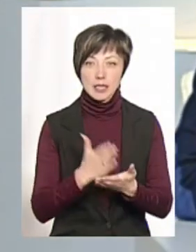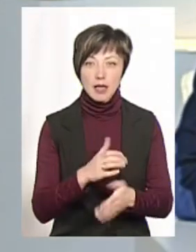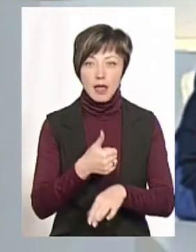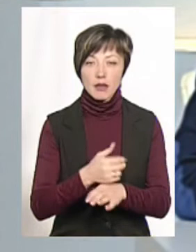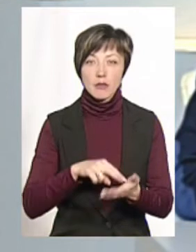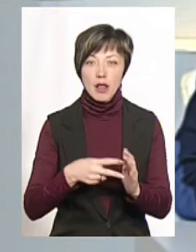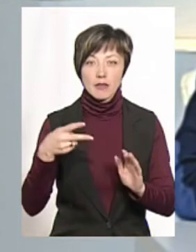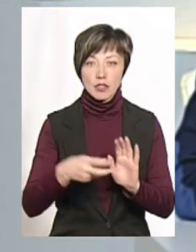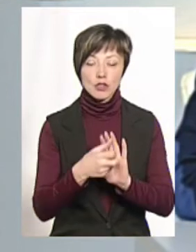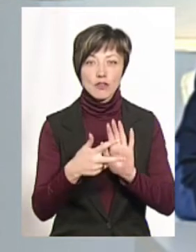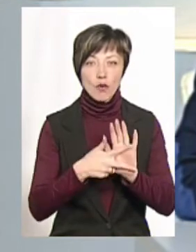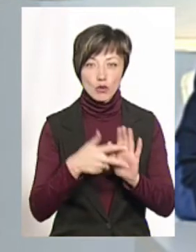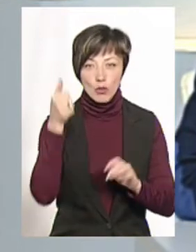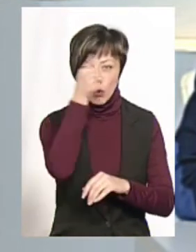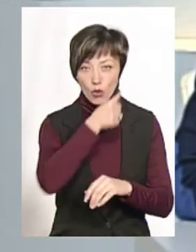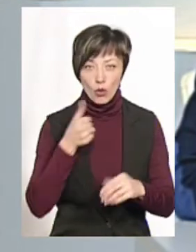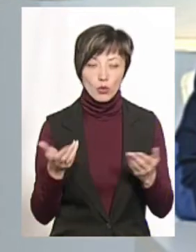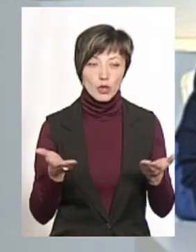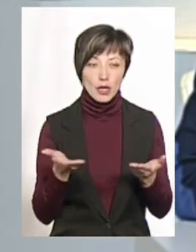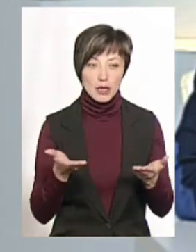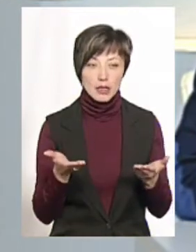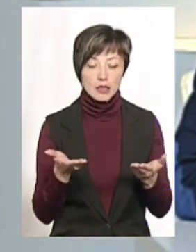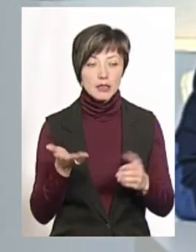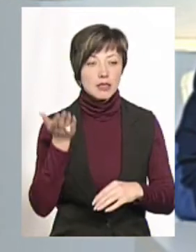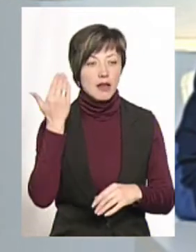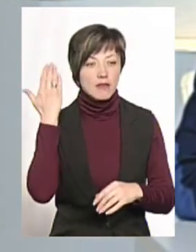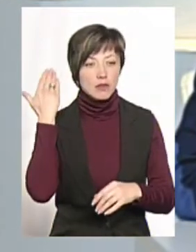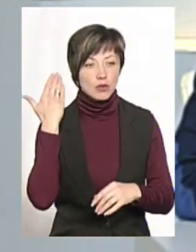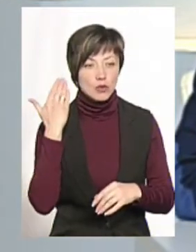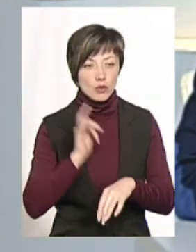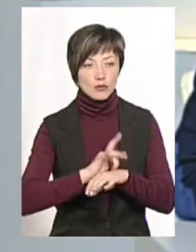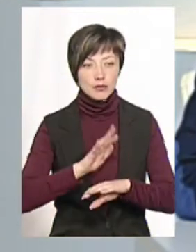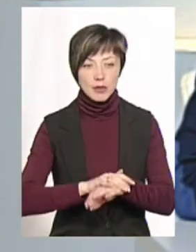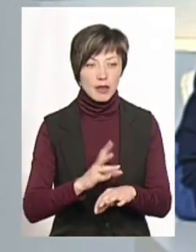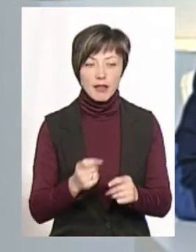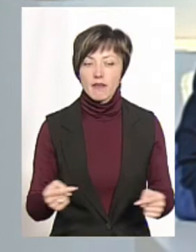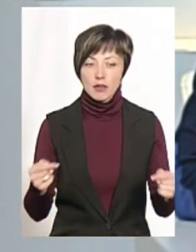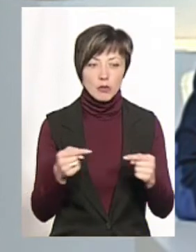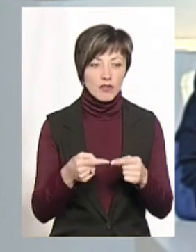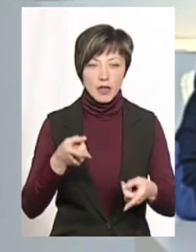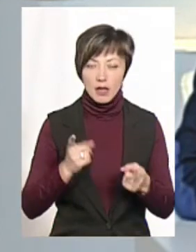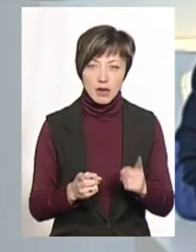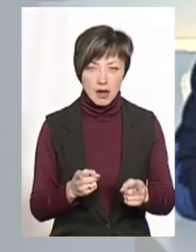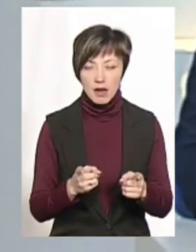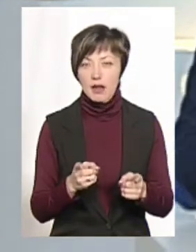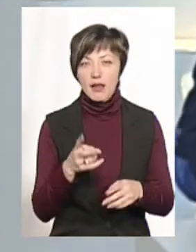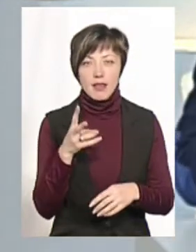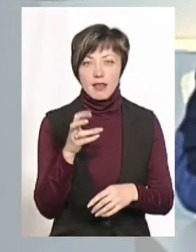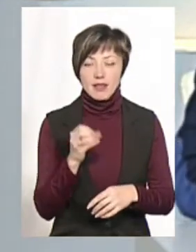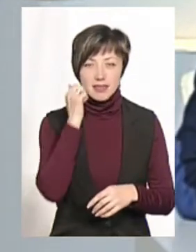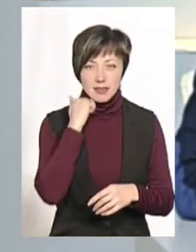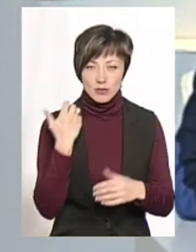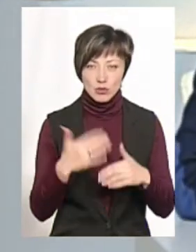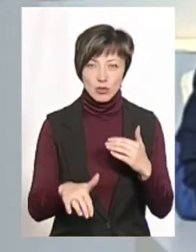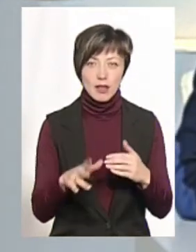генплан 2008 року, який, скажімо, вже давним-давно себе вичерпав, не відповідає реаліям, не відповідає вже,